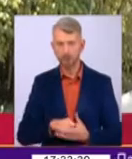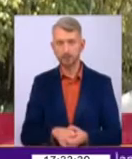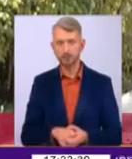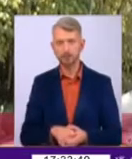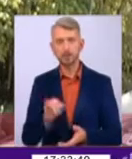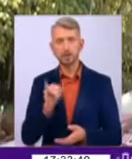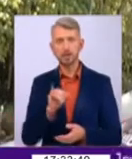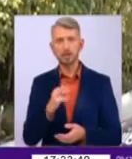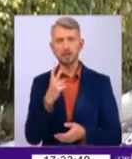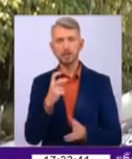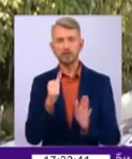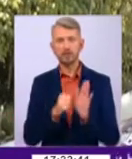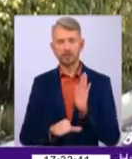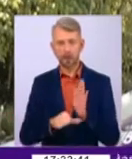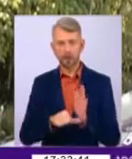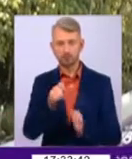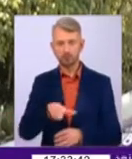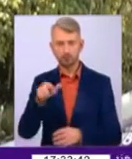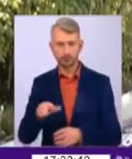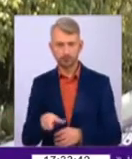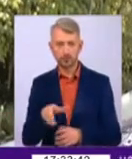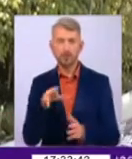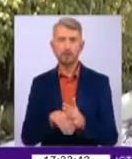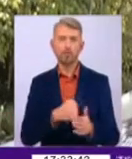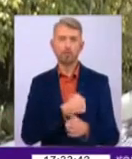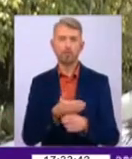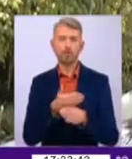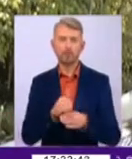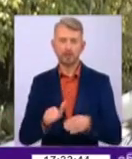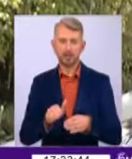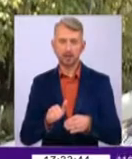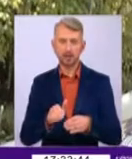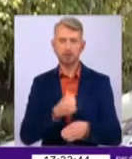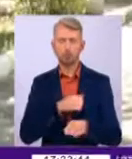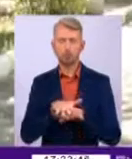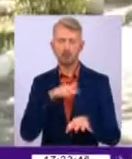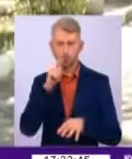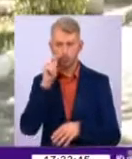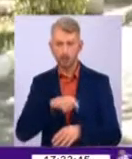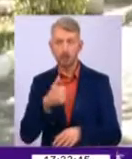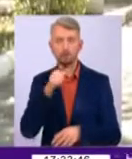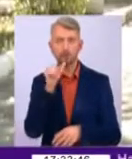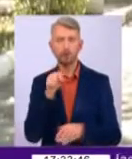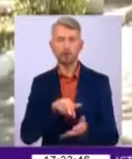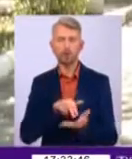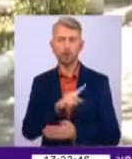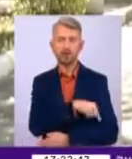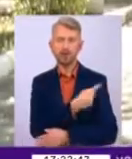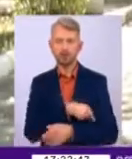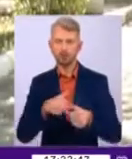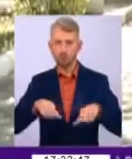і 260 призовників в військових частинах Збройних сил України. Вчора вони проходили медичну